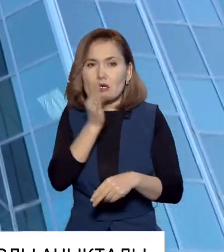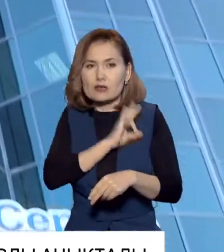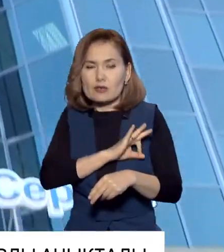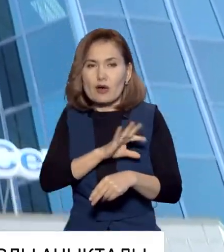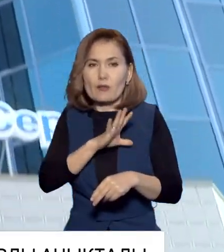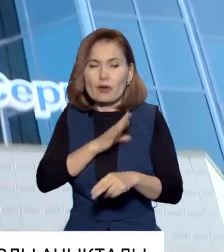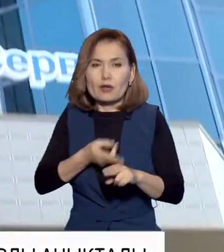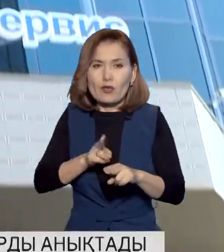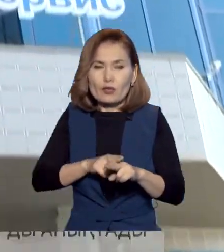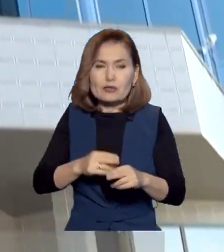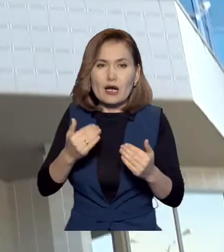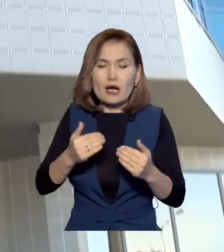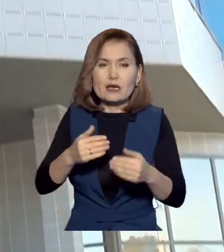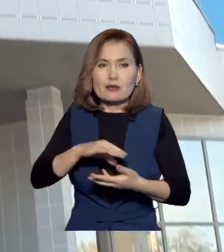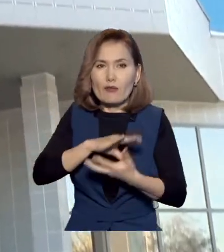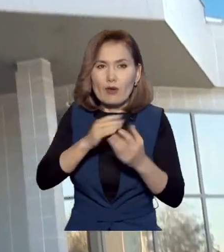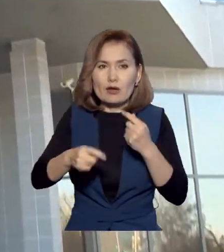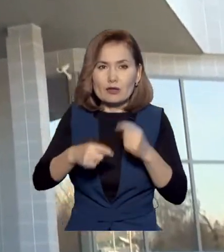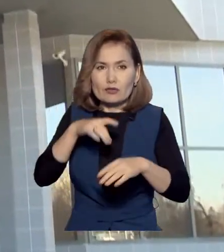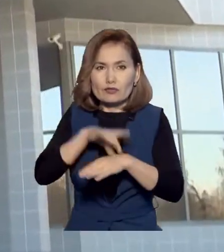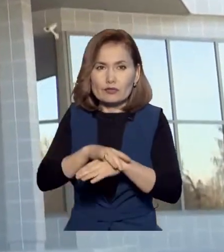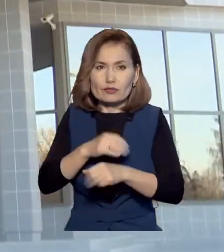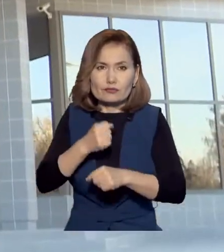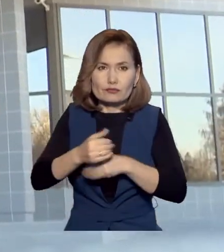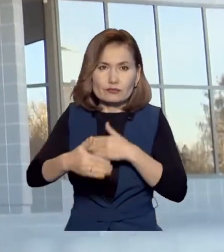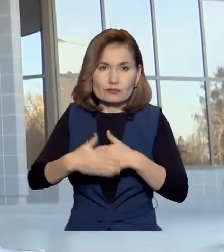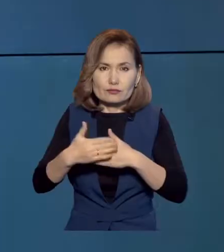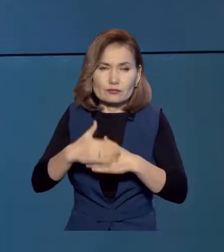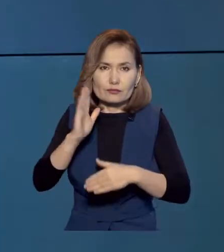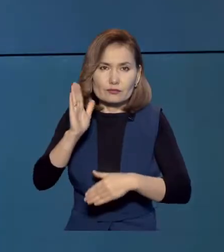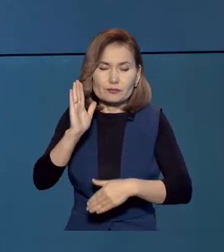есеп шотына аударылғанын белгілі болды.